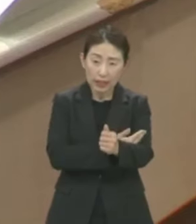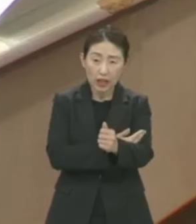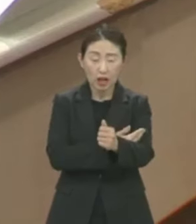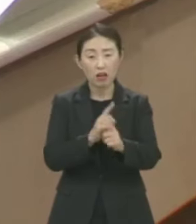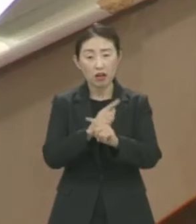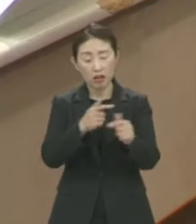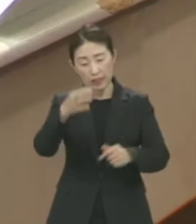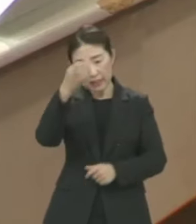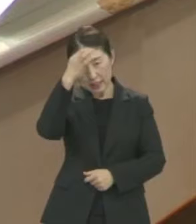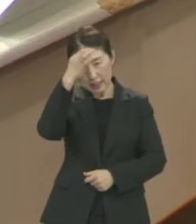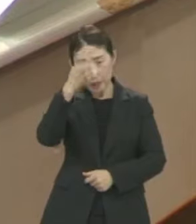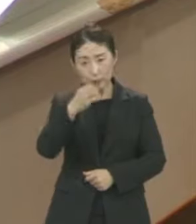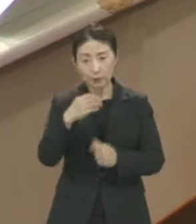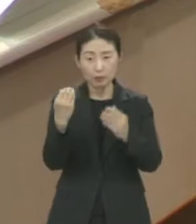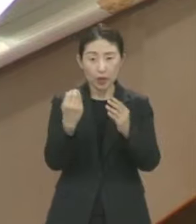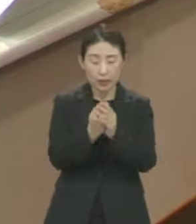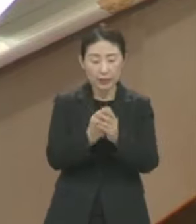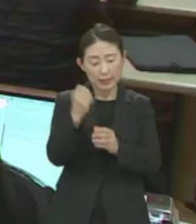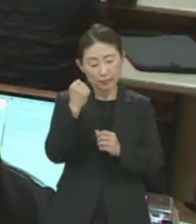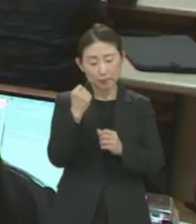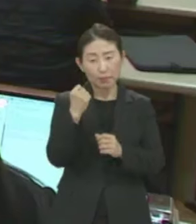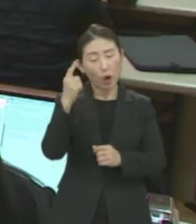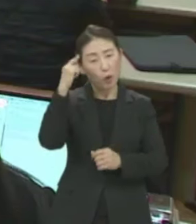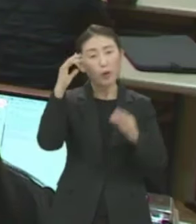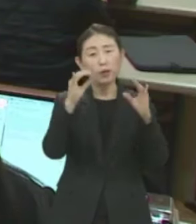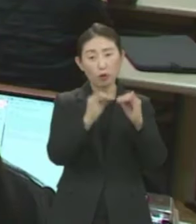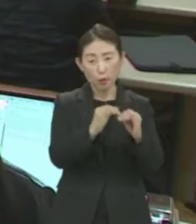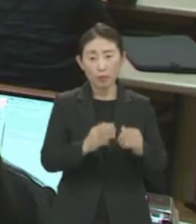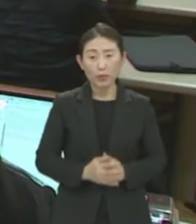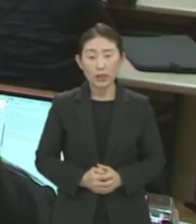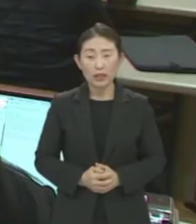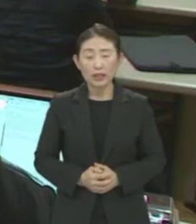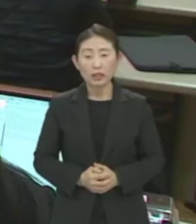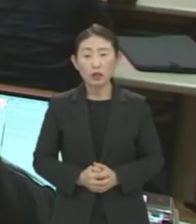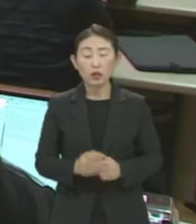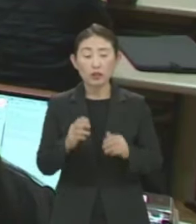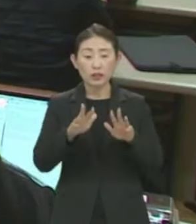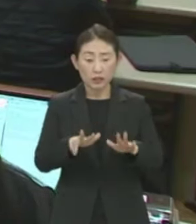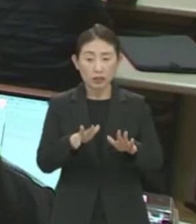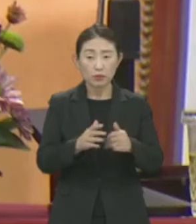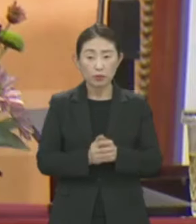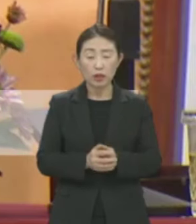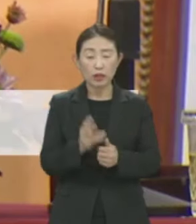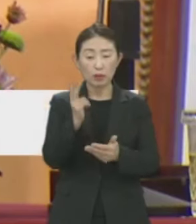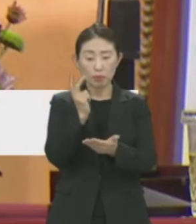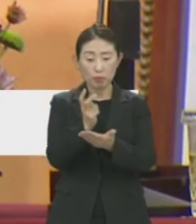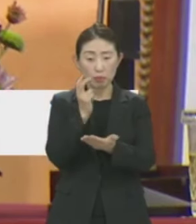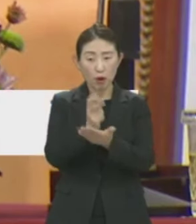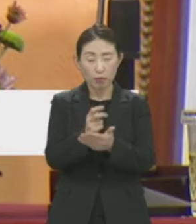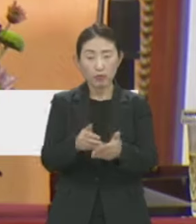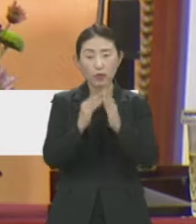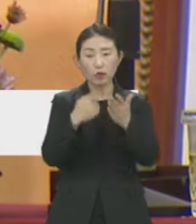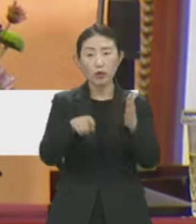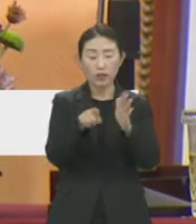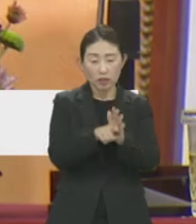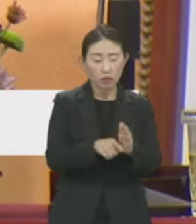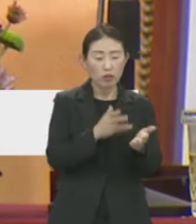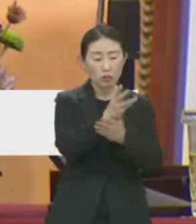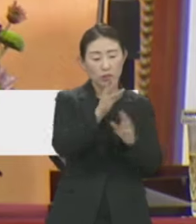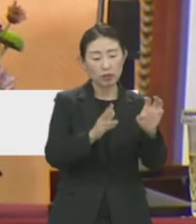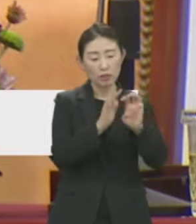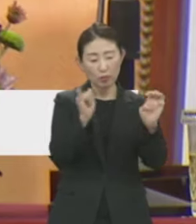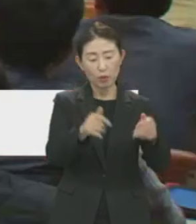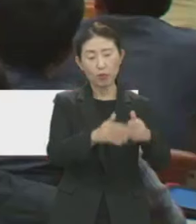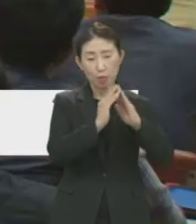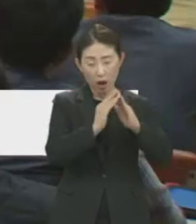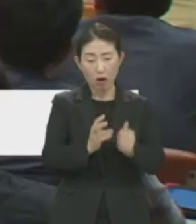기능을 확보할 수 있도록 협력하기로 했습니다. 우선 30여 명 규모의 행정구역 통합 민간협의체를 구성한 뒤 통합